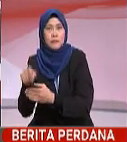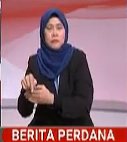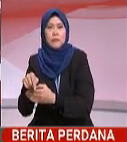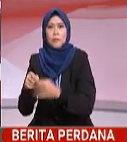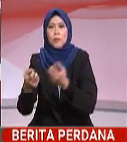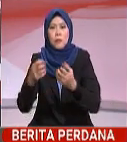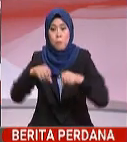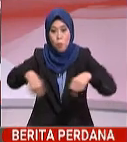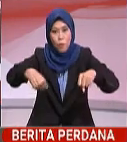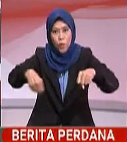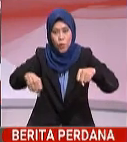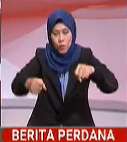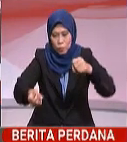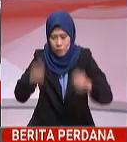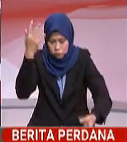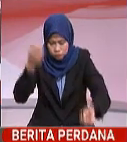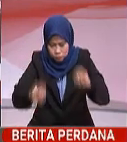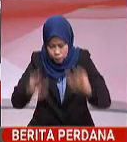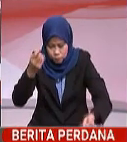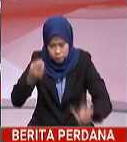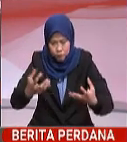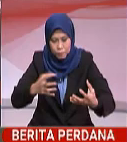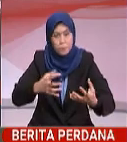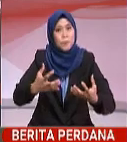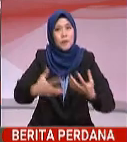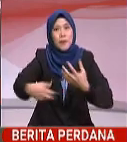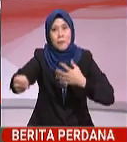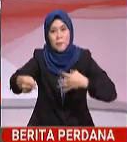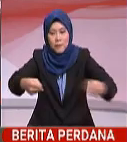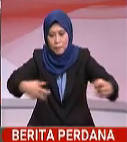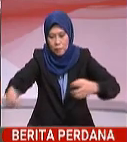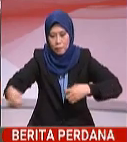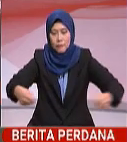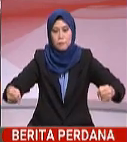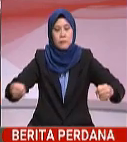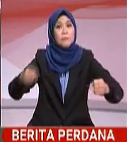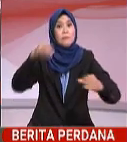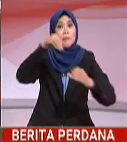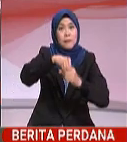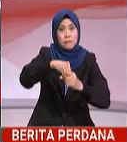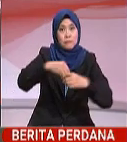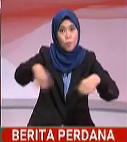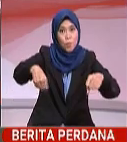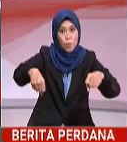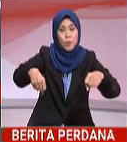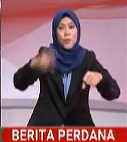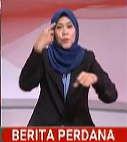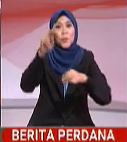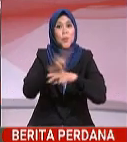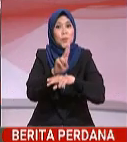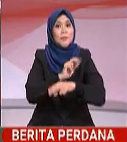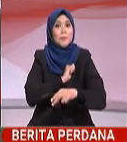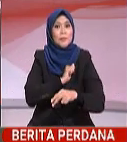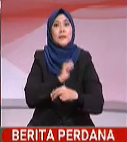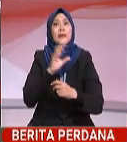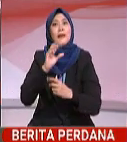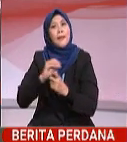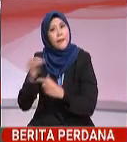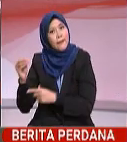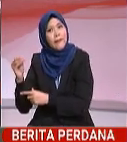meleraikanlah motosikal yang dicuri dan diambil komponen-komponen untuk kegunaan sendiri dan